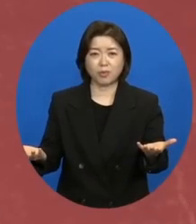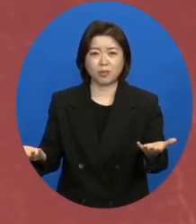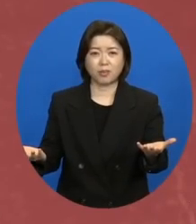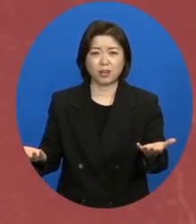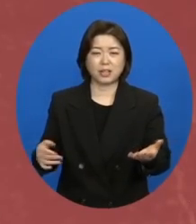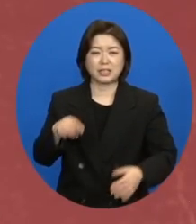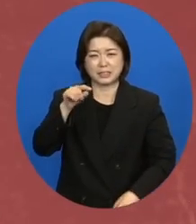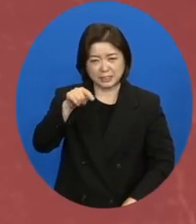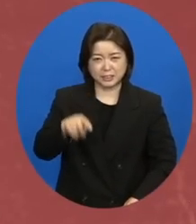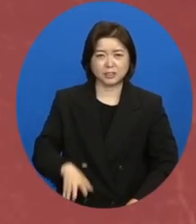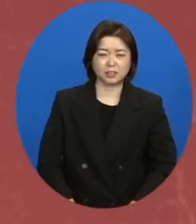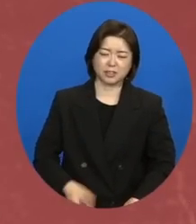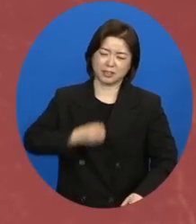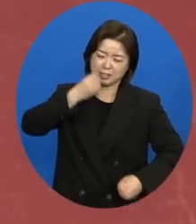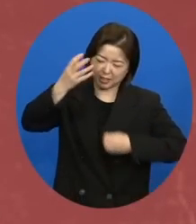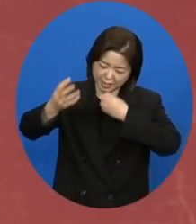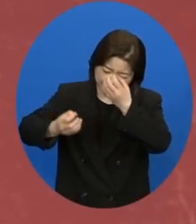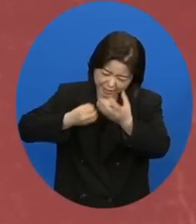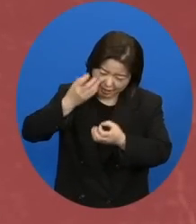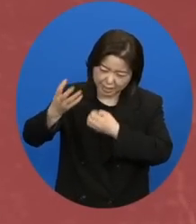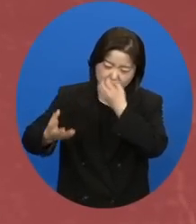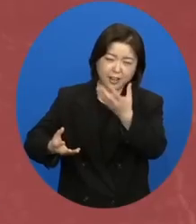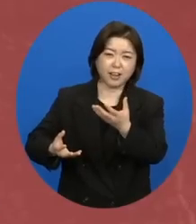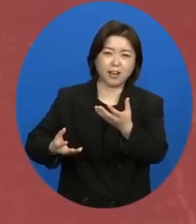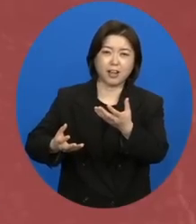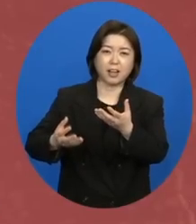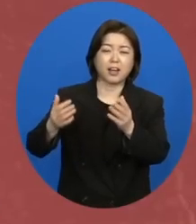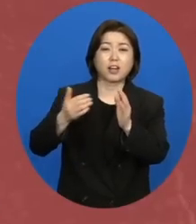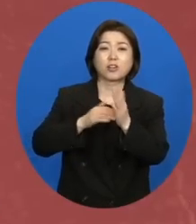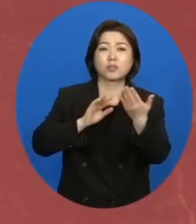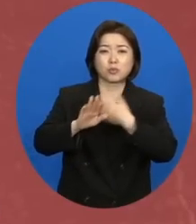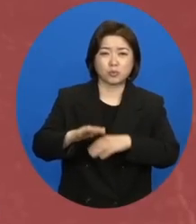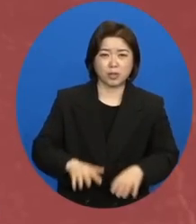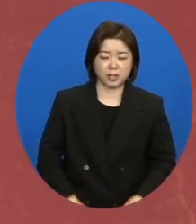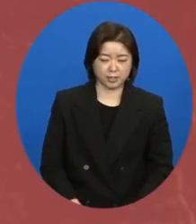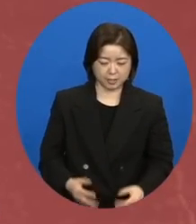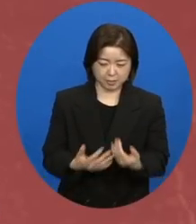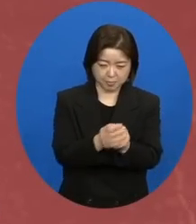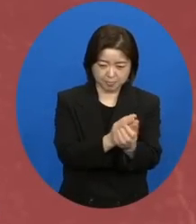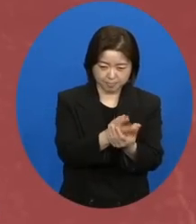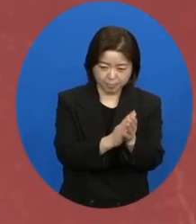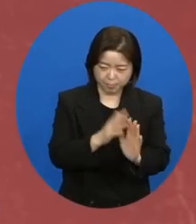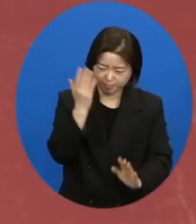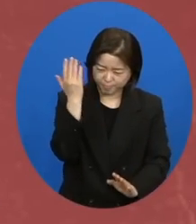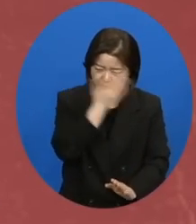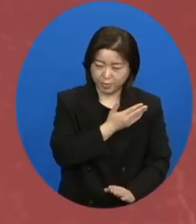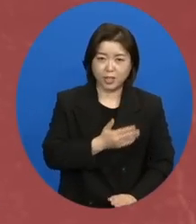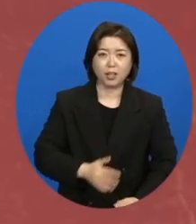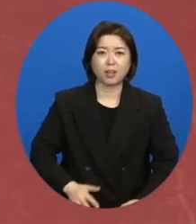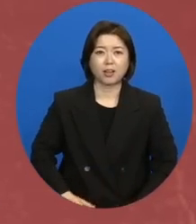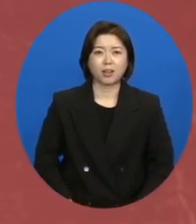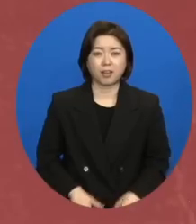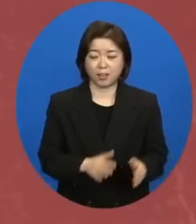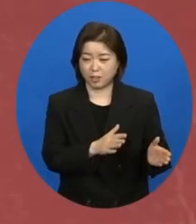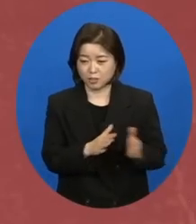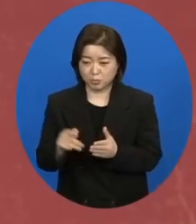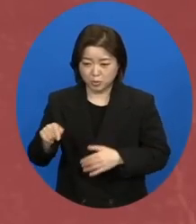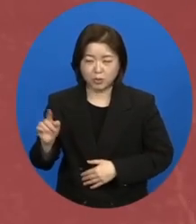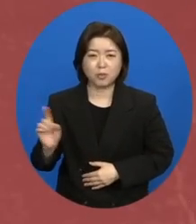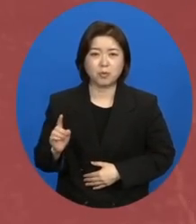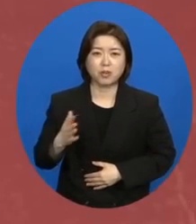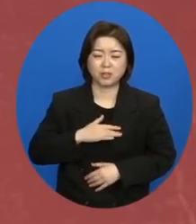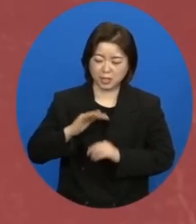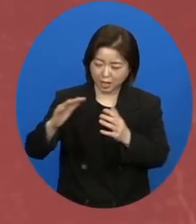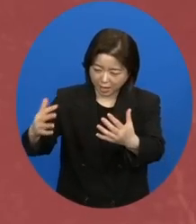그거 그냥 다 쏟아내듯이 쏟아내고 나가면 손 한번 싹 씻고 들어오면 준비된 게 다 내 것이